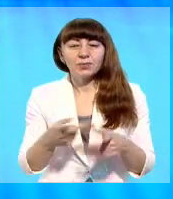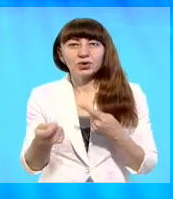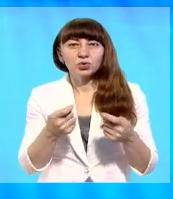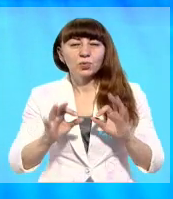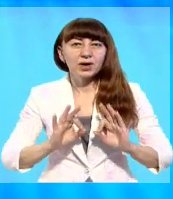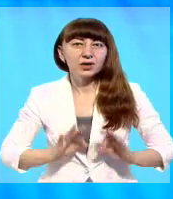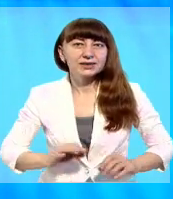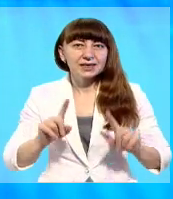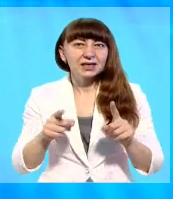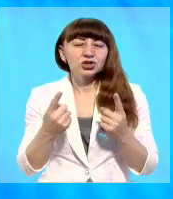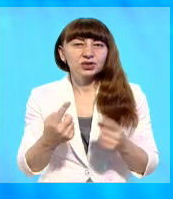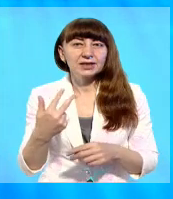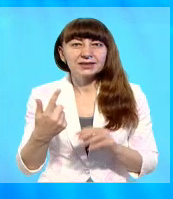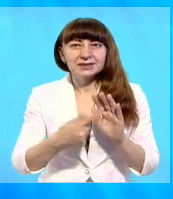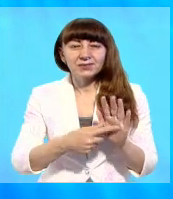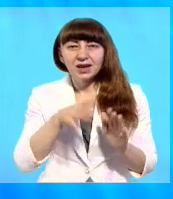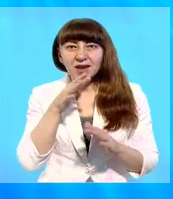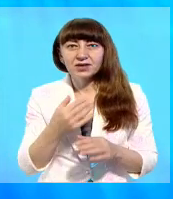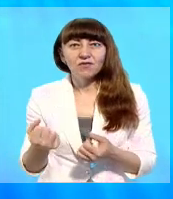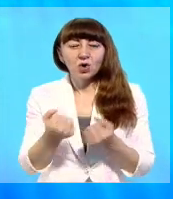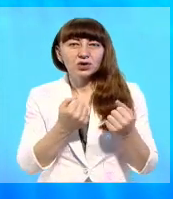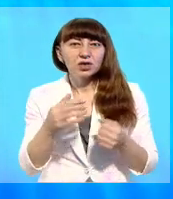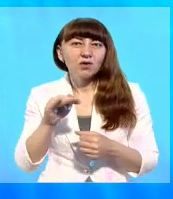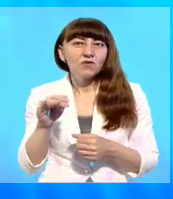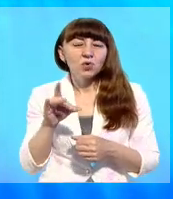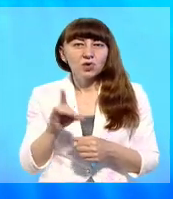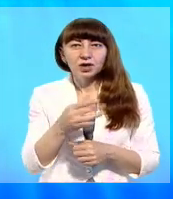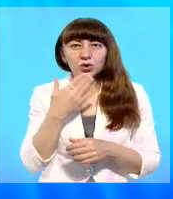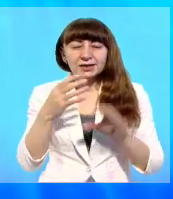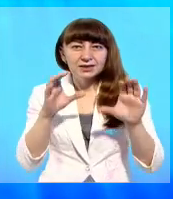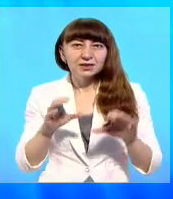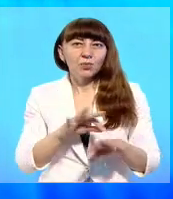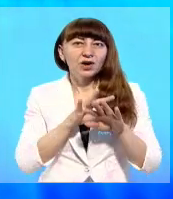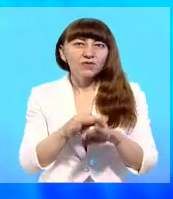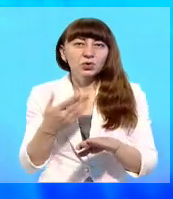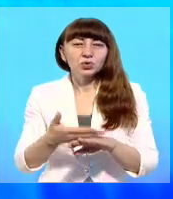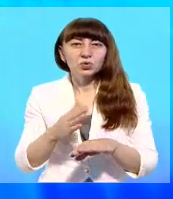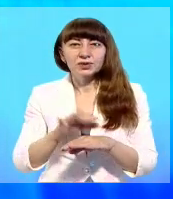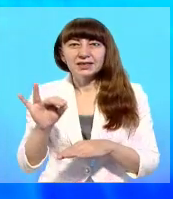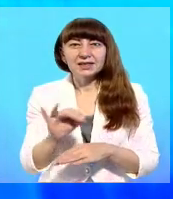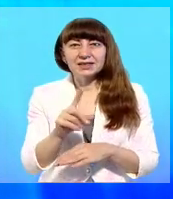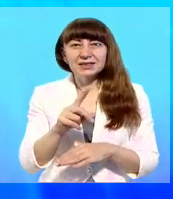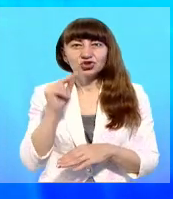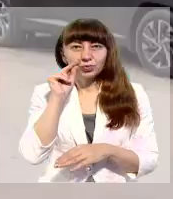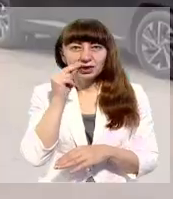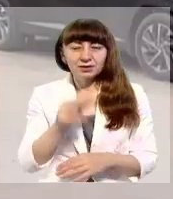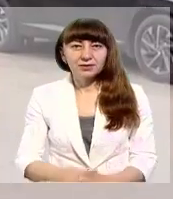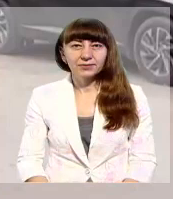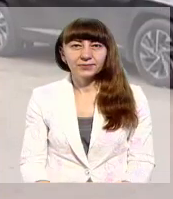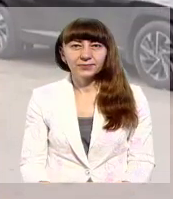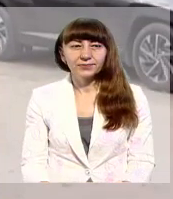области задержали тридцати семилетнего водителя фуры который незаконно доставил груз из Шимкент на один из торговых рынков